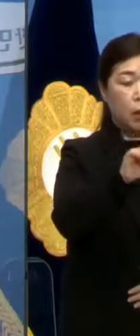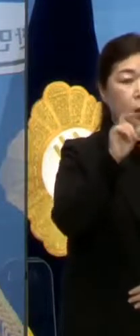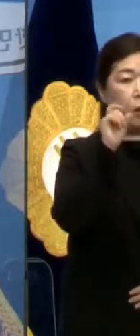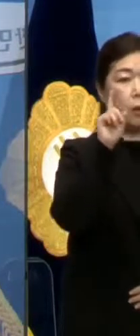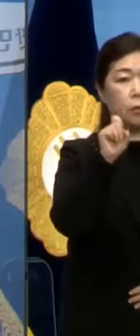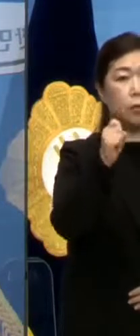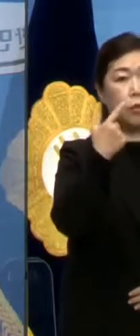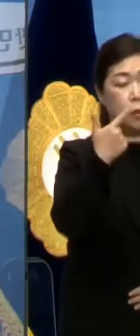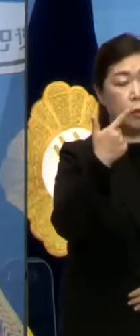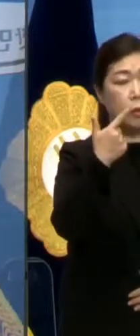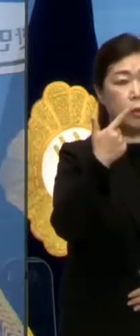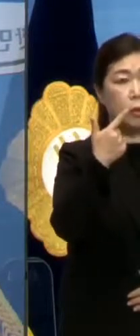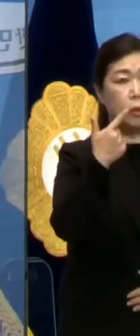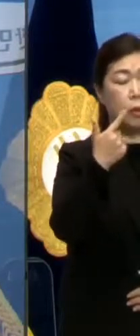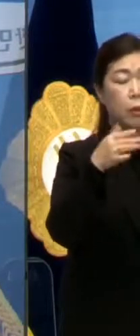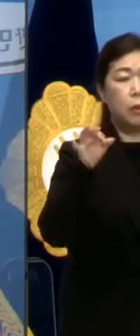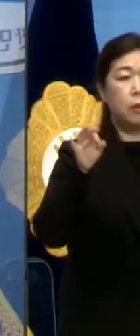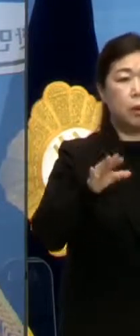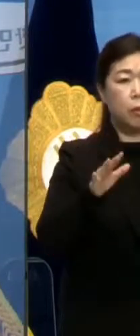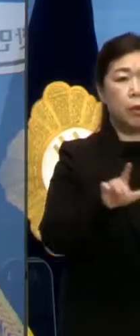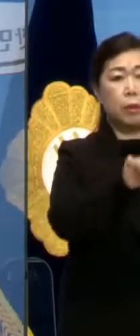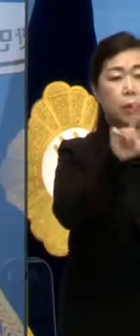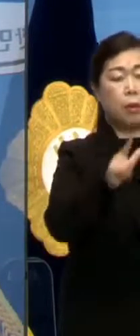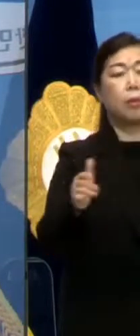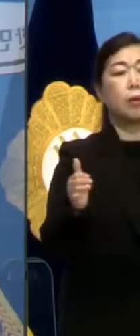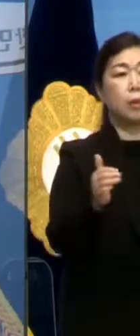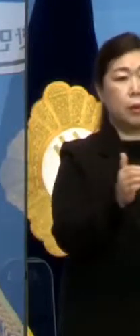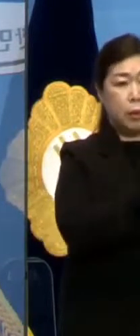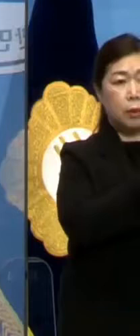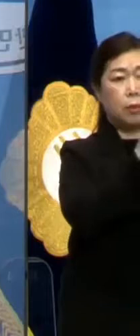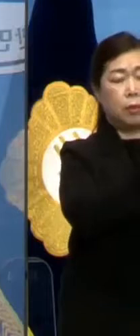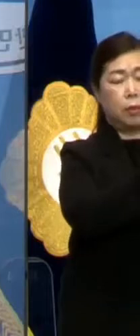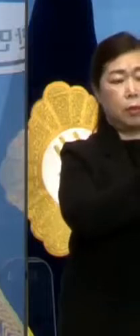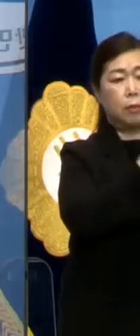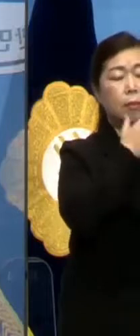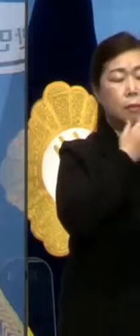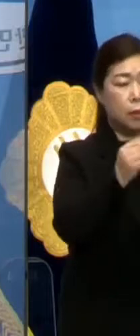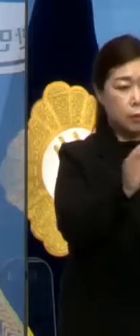16개월의 짧은 생을 마감한 정인이의 명복을 빕니다.